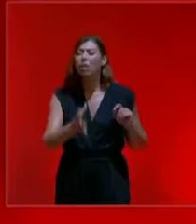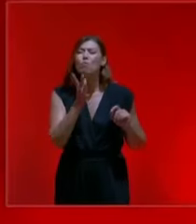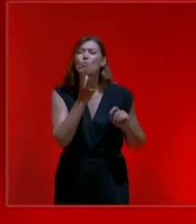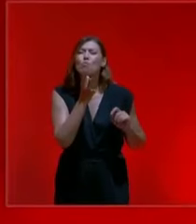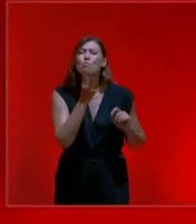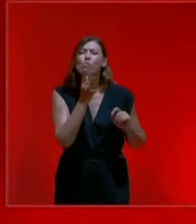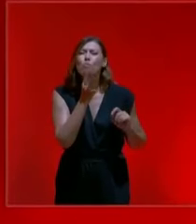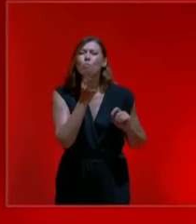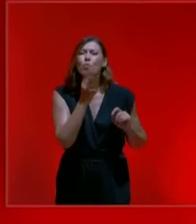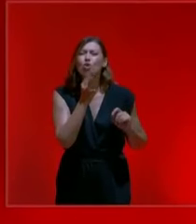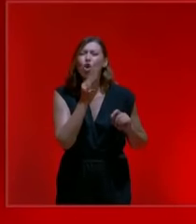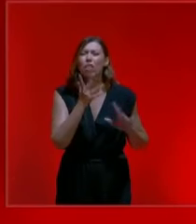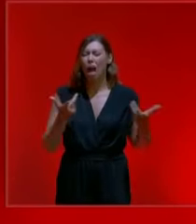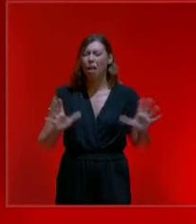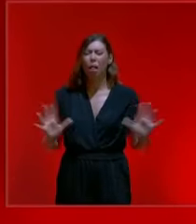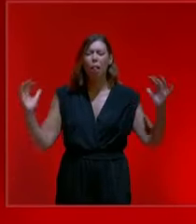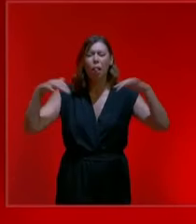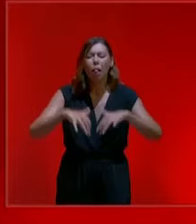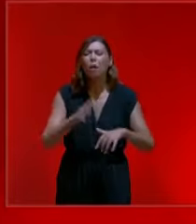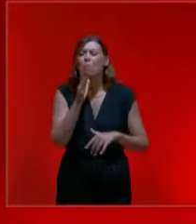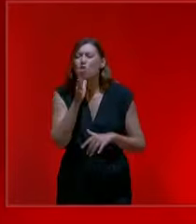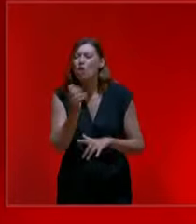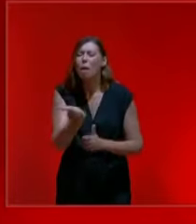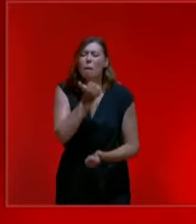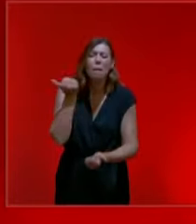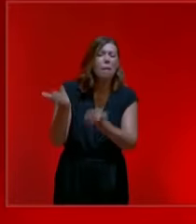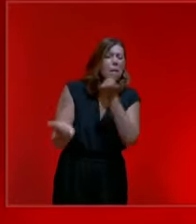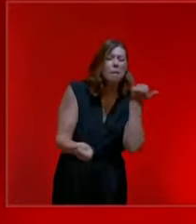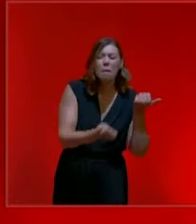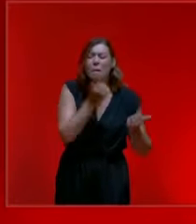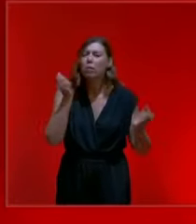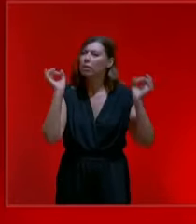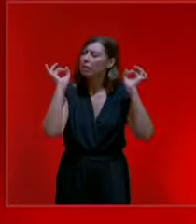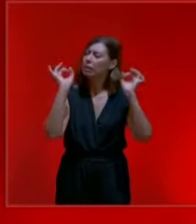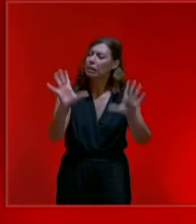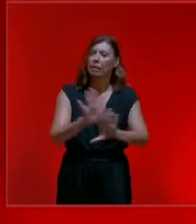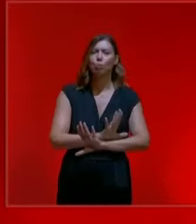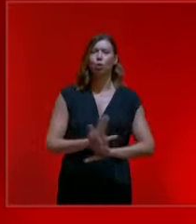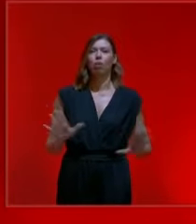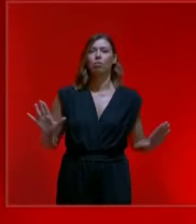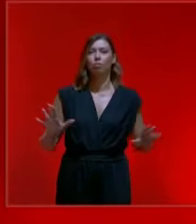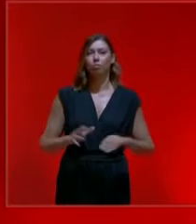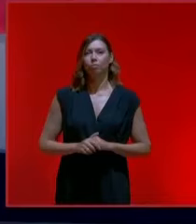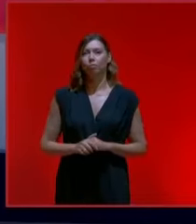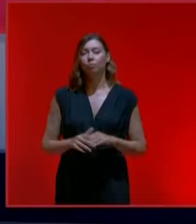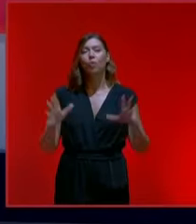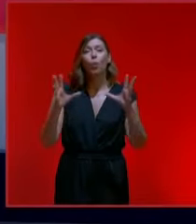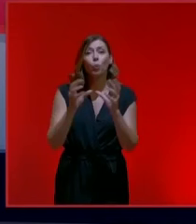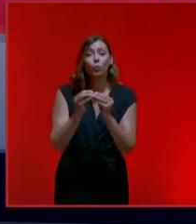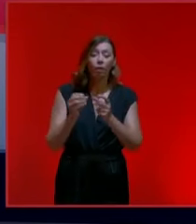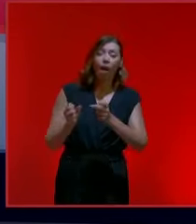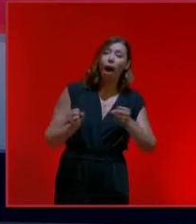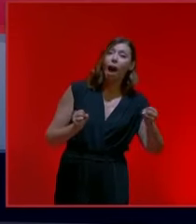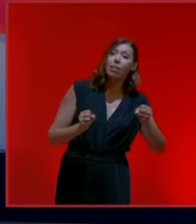δικαιωμένων και μετανιωμένων. Καμία επιμέρους παράδοση της αριστεράς και του προοδευτικού κόρου, κατά τη γνώμη μου, δεν μπορεί να